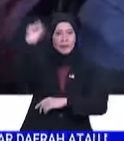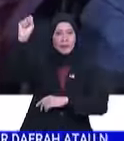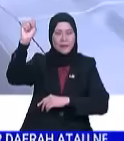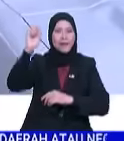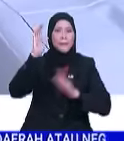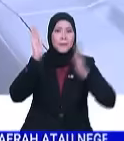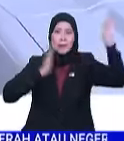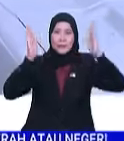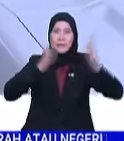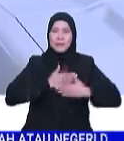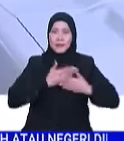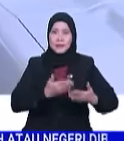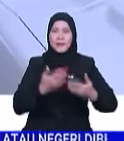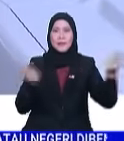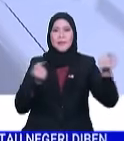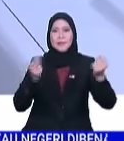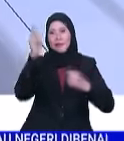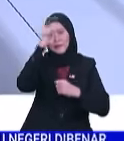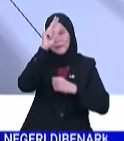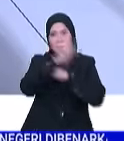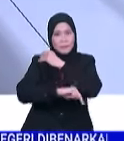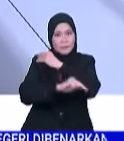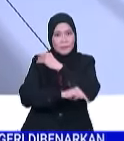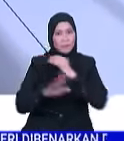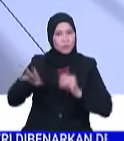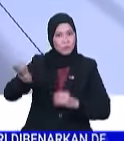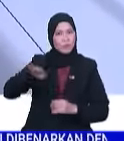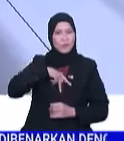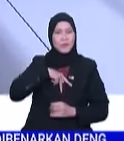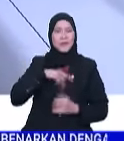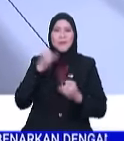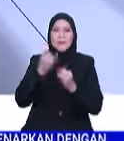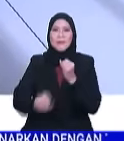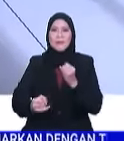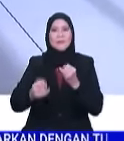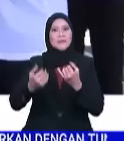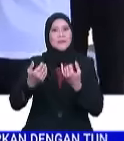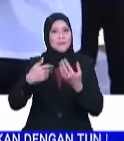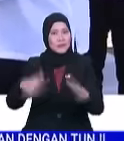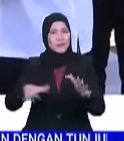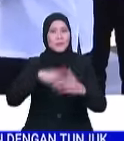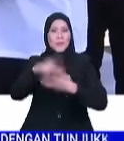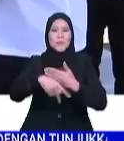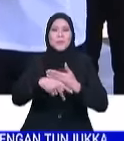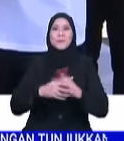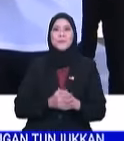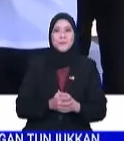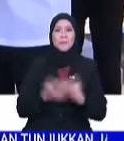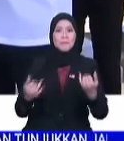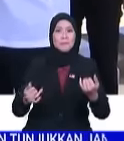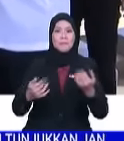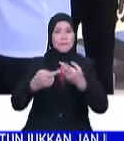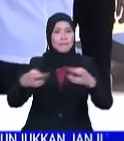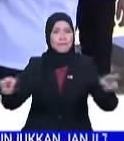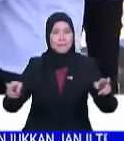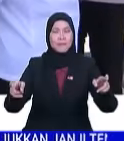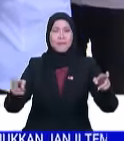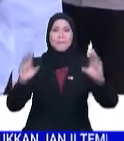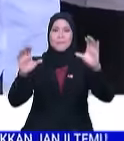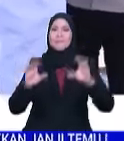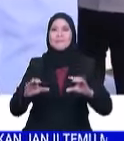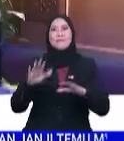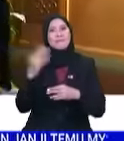Prihatin di kenderaan rasmi kerajaan negeri sebagai pengakhiran acara. Acara sambutan pelancaran ini diadakan